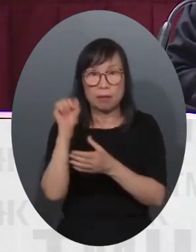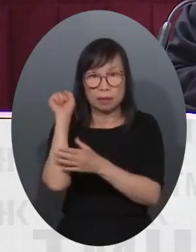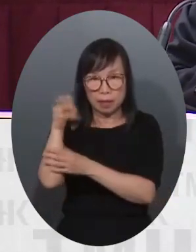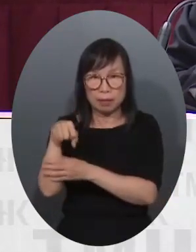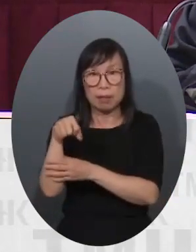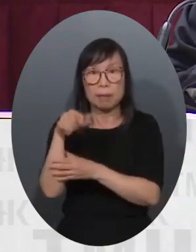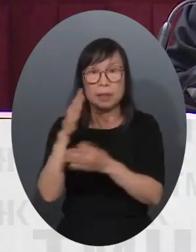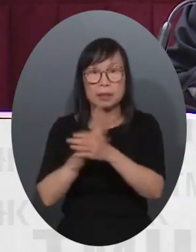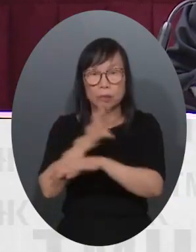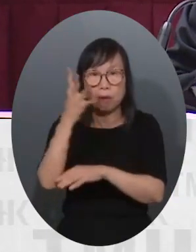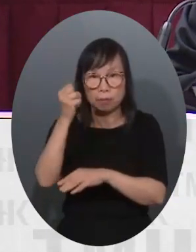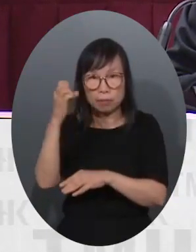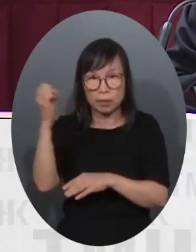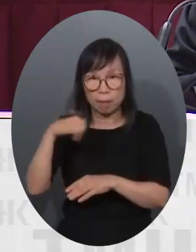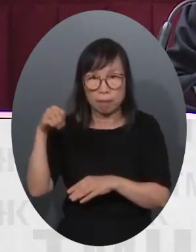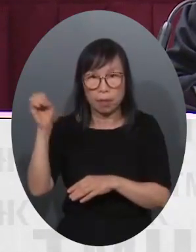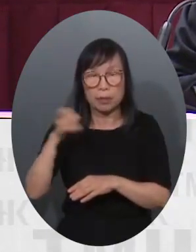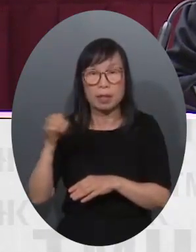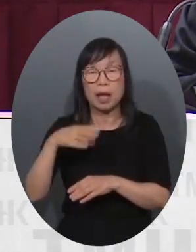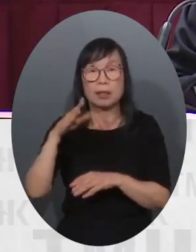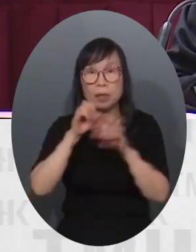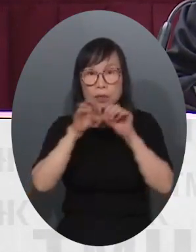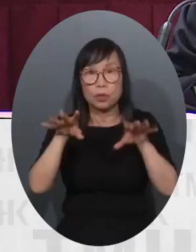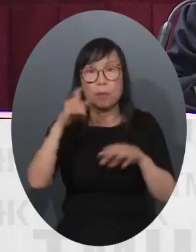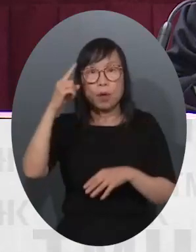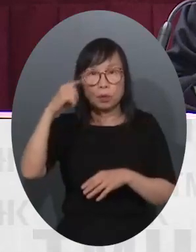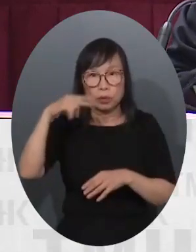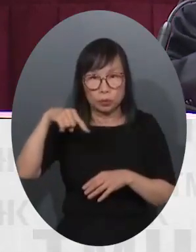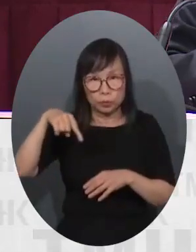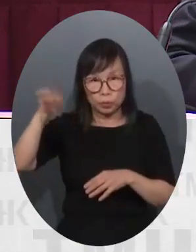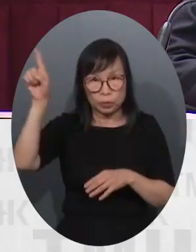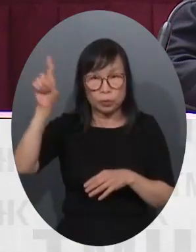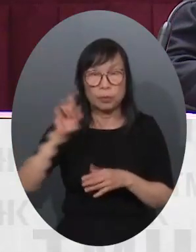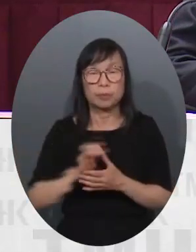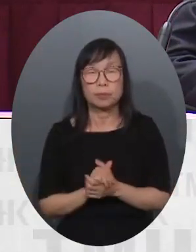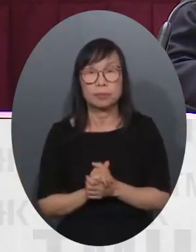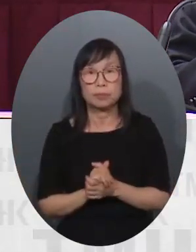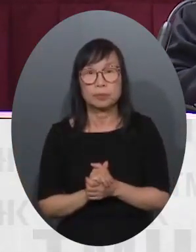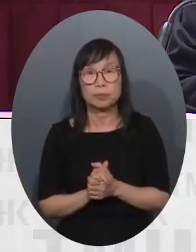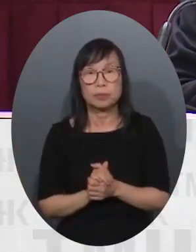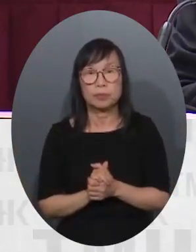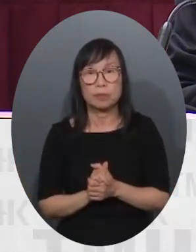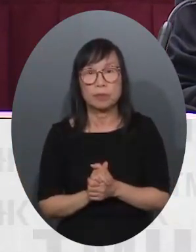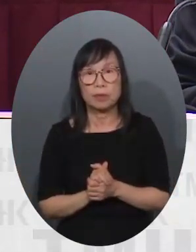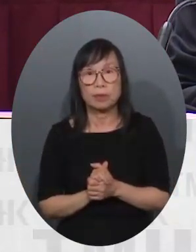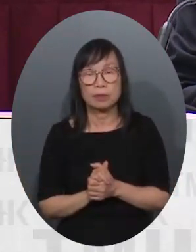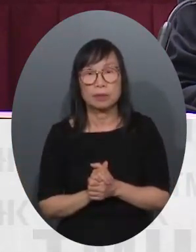票超過50%，我宣布第六號決議案獲得通過。